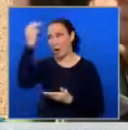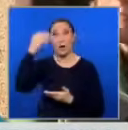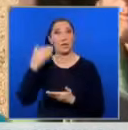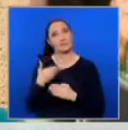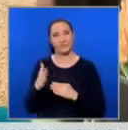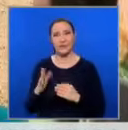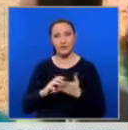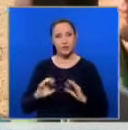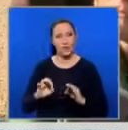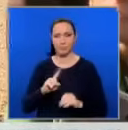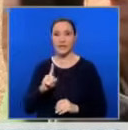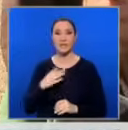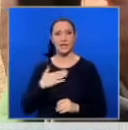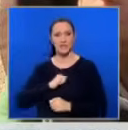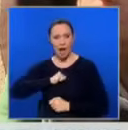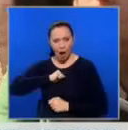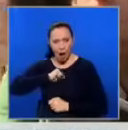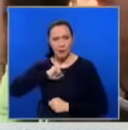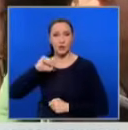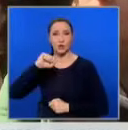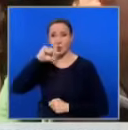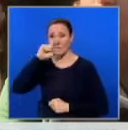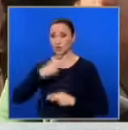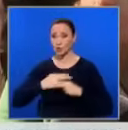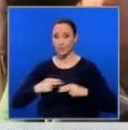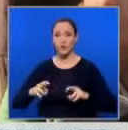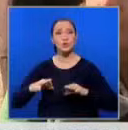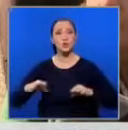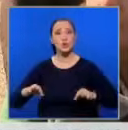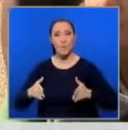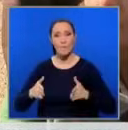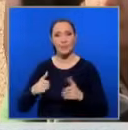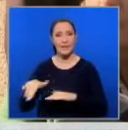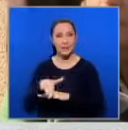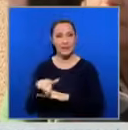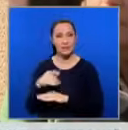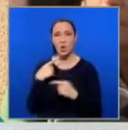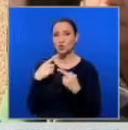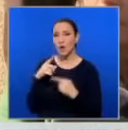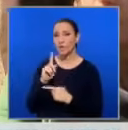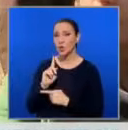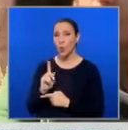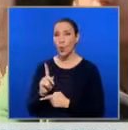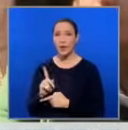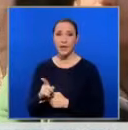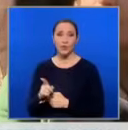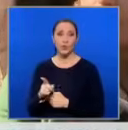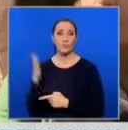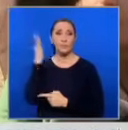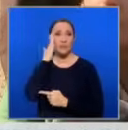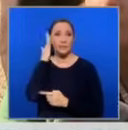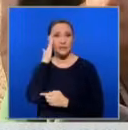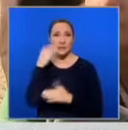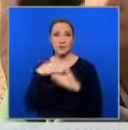Не, за нас е критично важно да се отворят сухопътните граници. Условията, които министърът